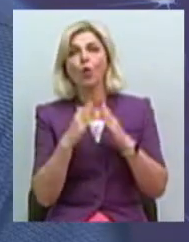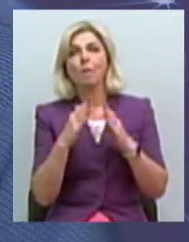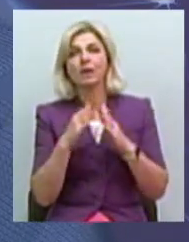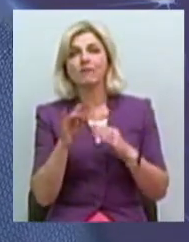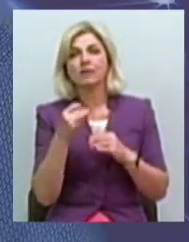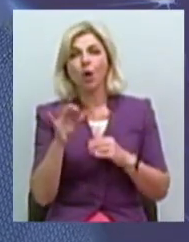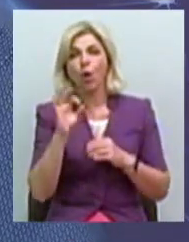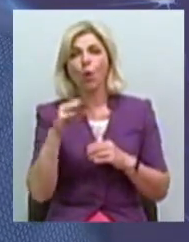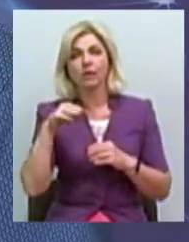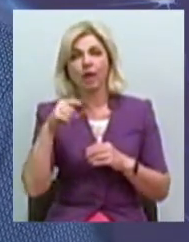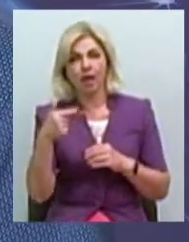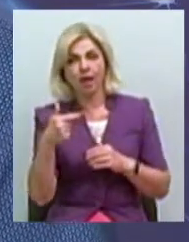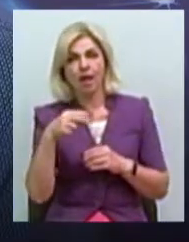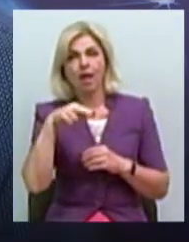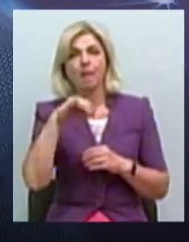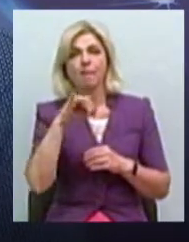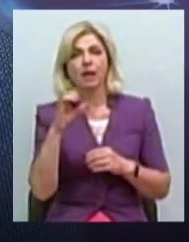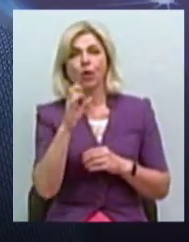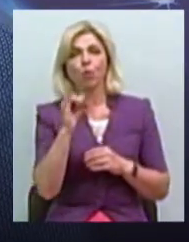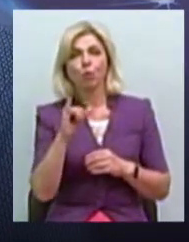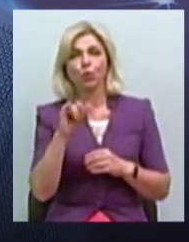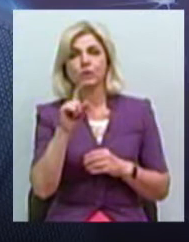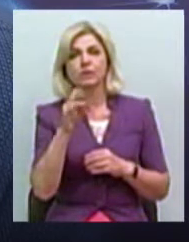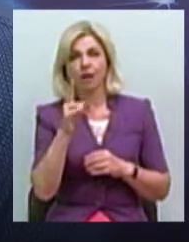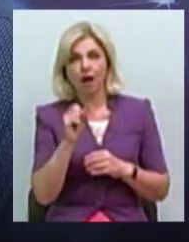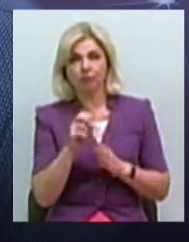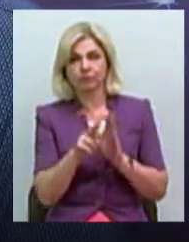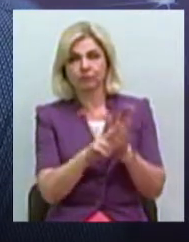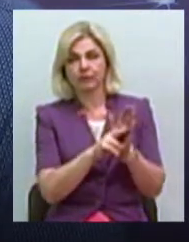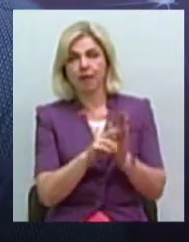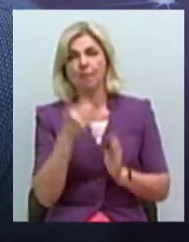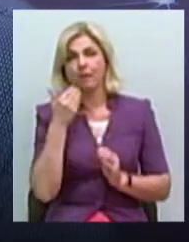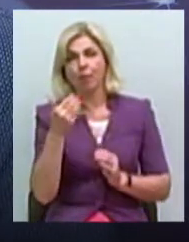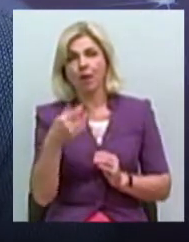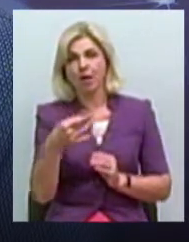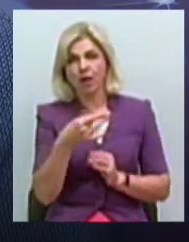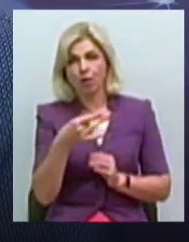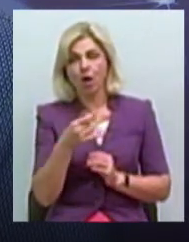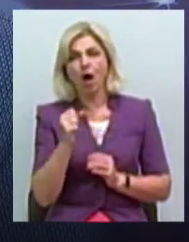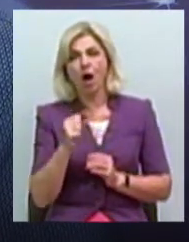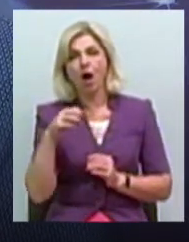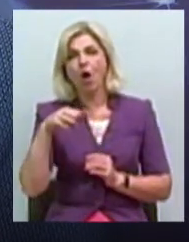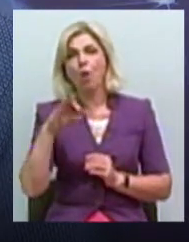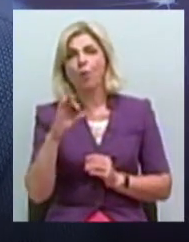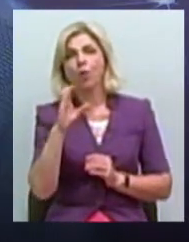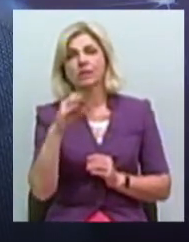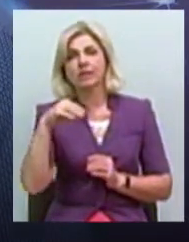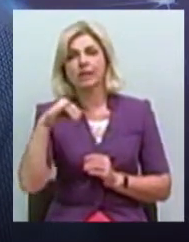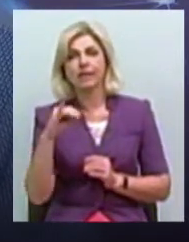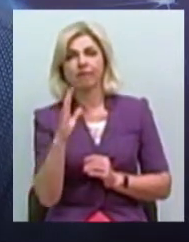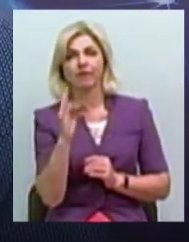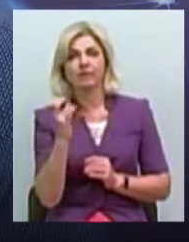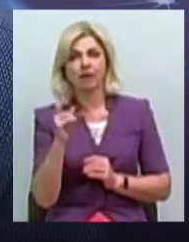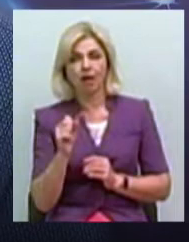і Прибузька ОТГ йдуть до Первомайського району, а Мостівська громада йде